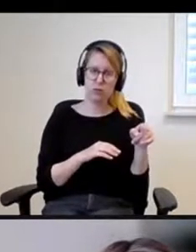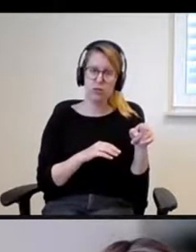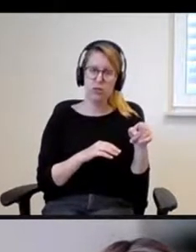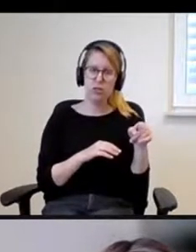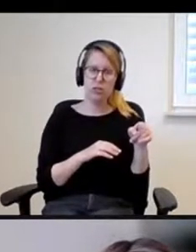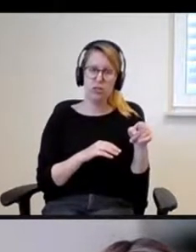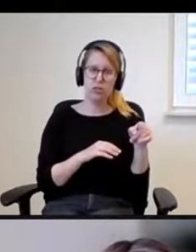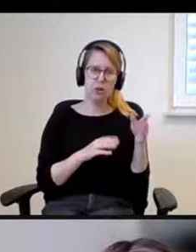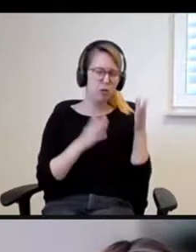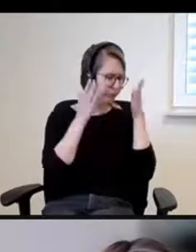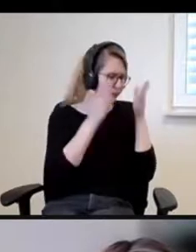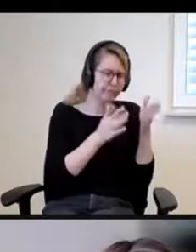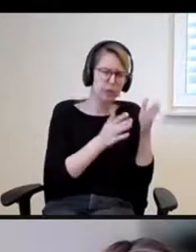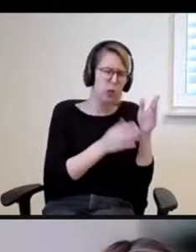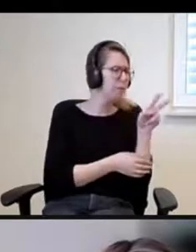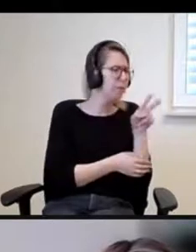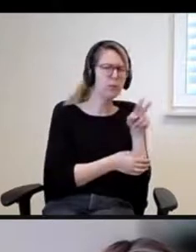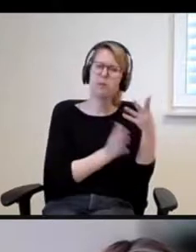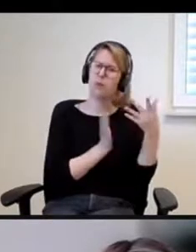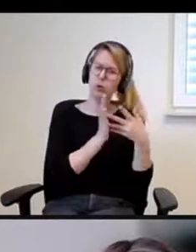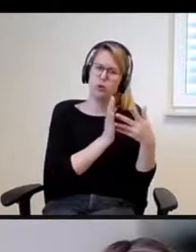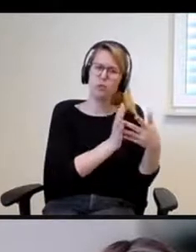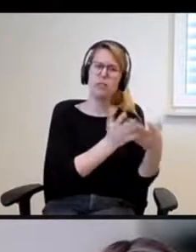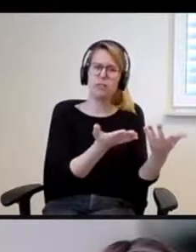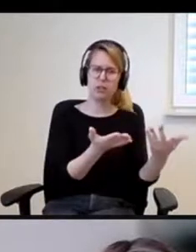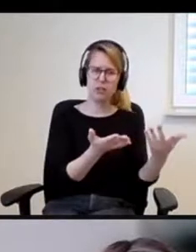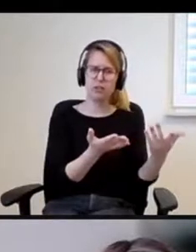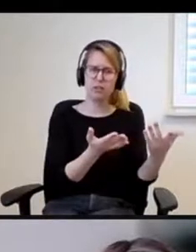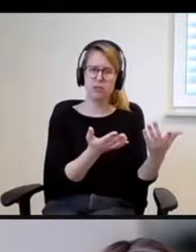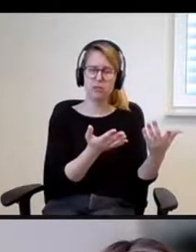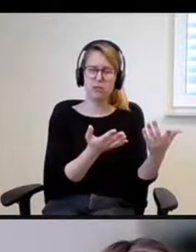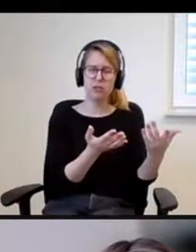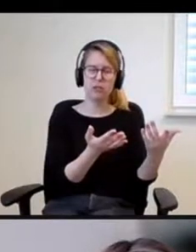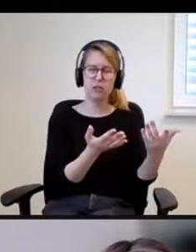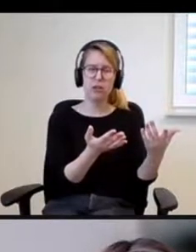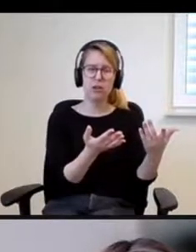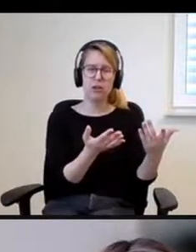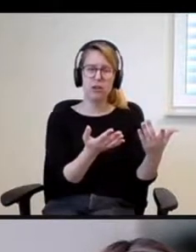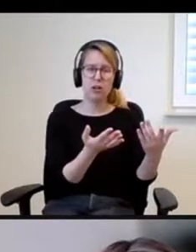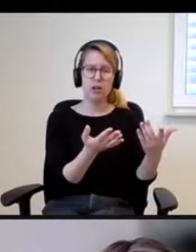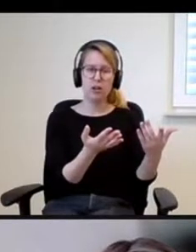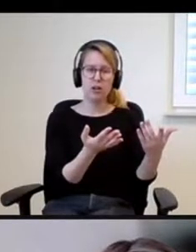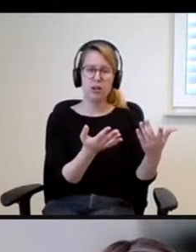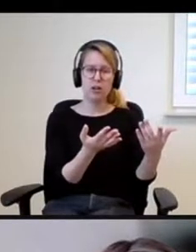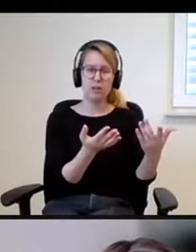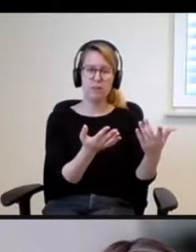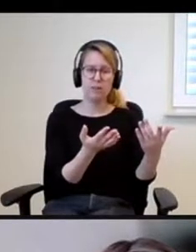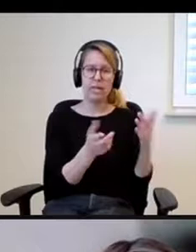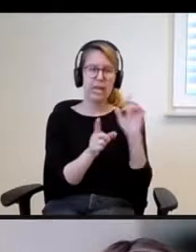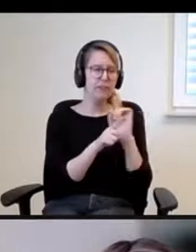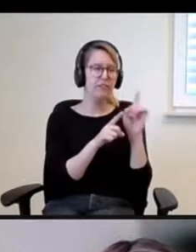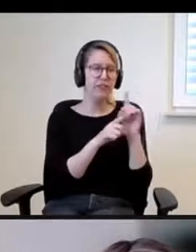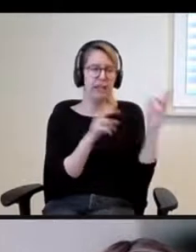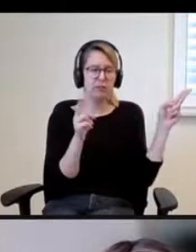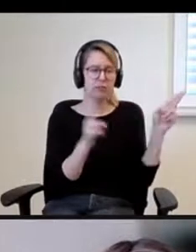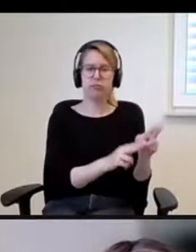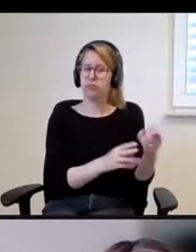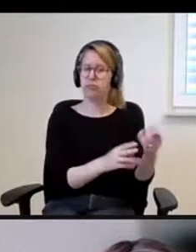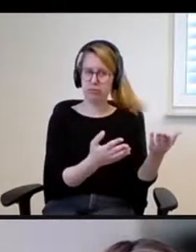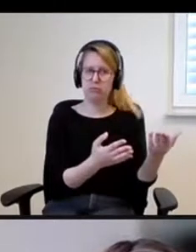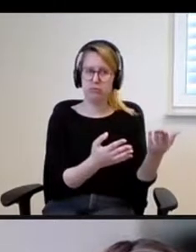nicht die Fehler machen, die man schon die letzten 50 Jahre gemacht hat, sondern dass man da direkt mit den